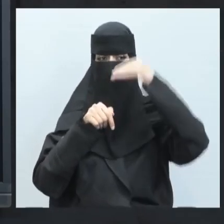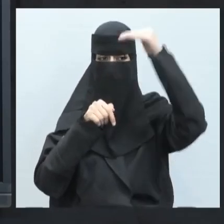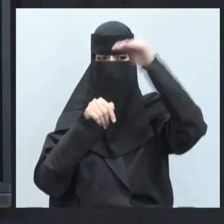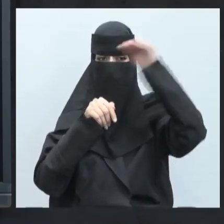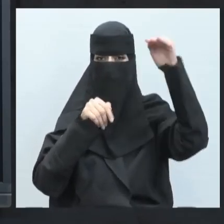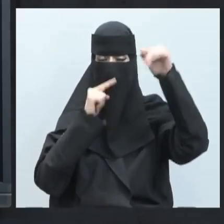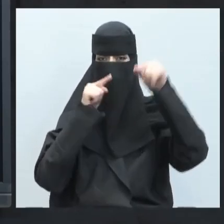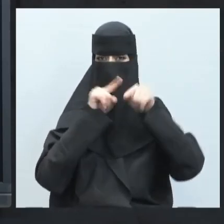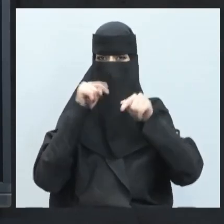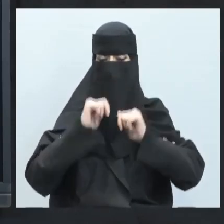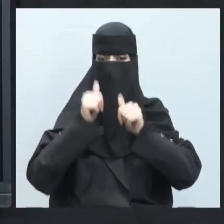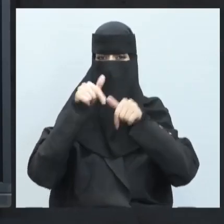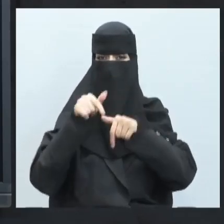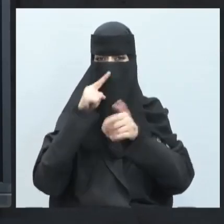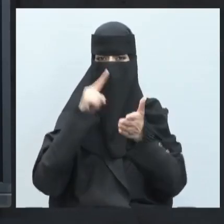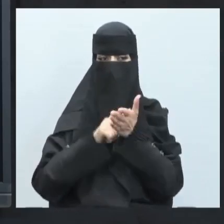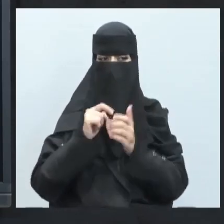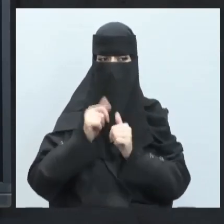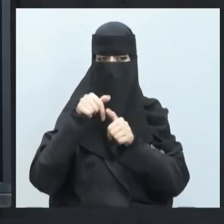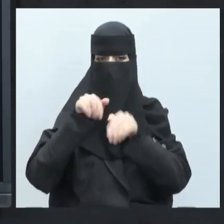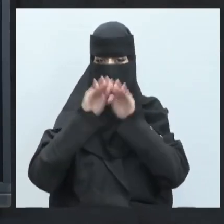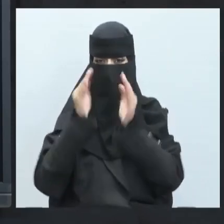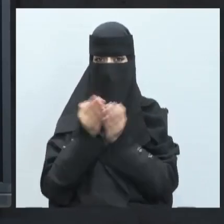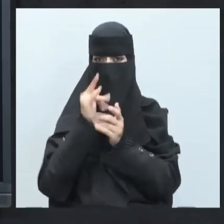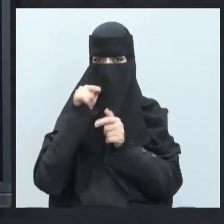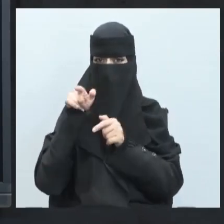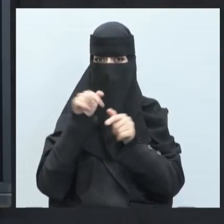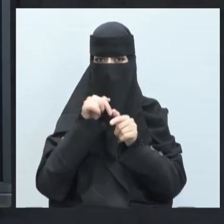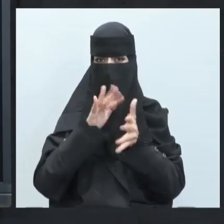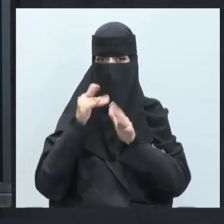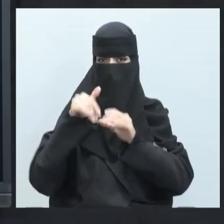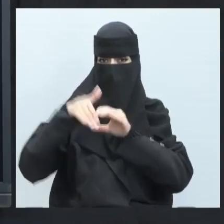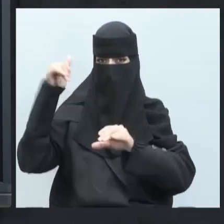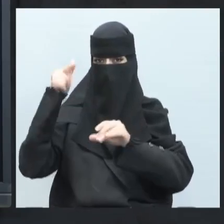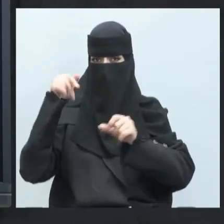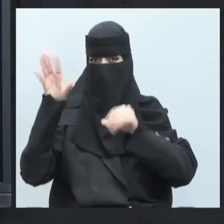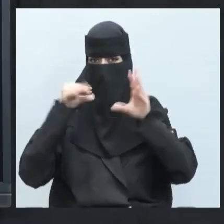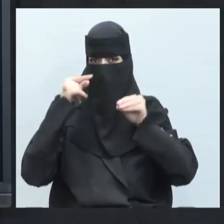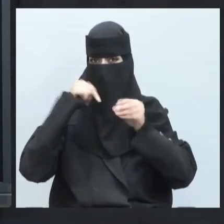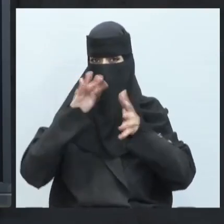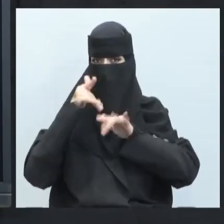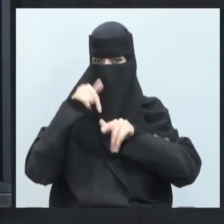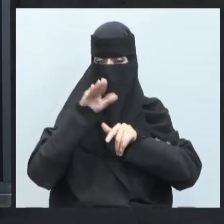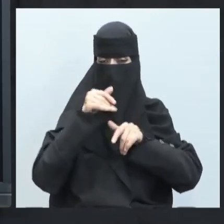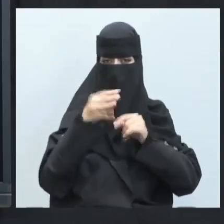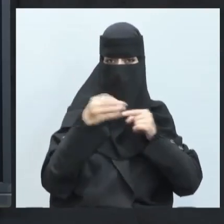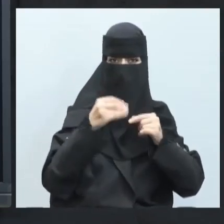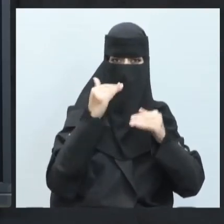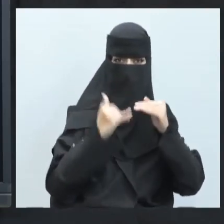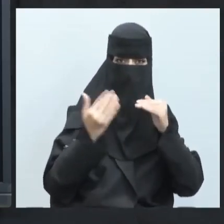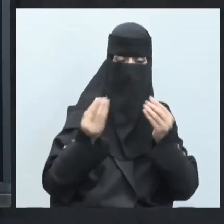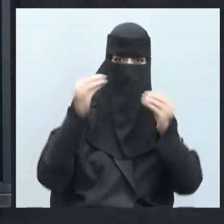ثابته لا يستطيع ان يقوم بتغطيتها لذلك هو اما ان يخرج من السوق او يكون هنالك خسائر